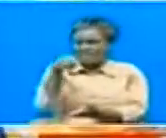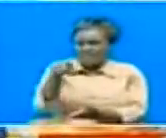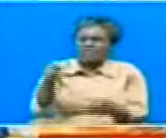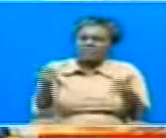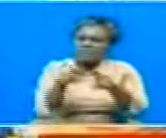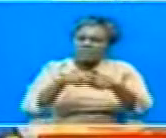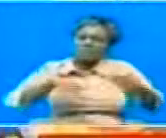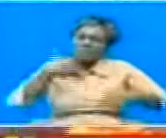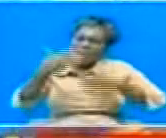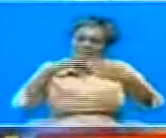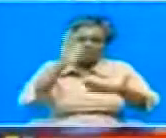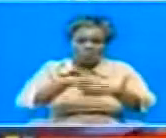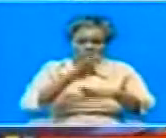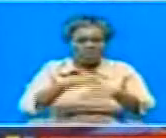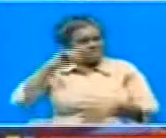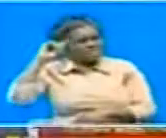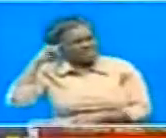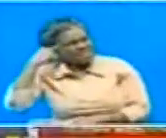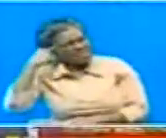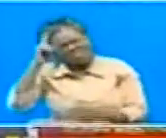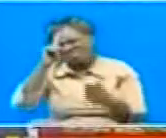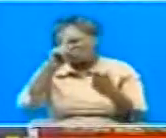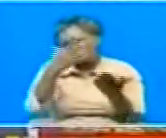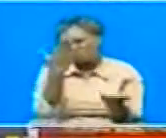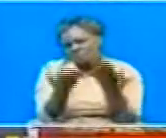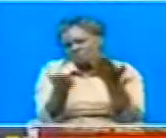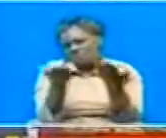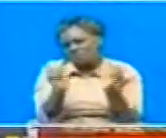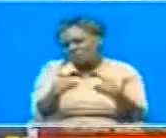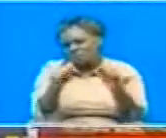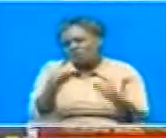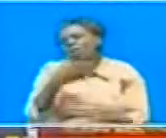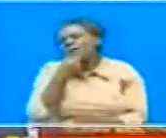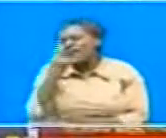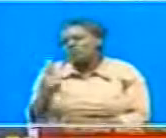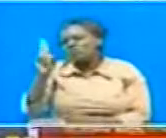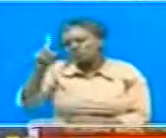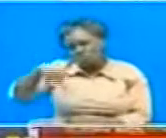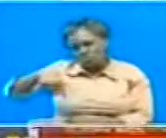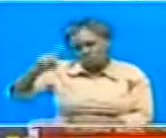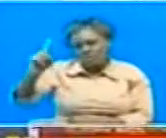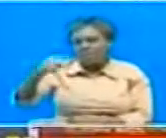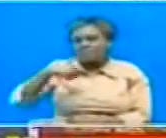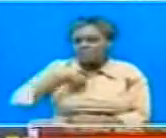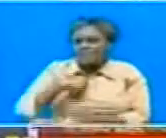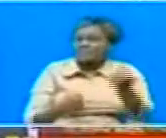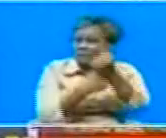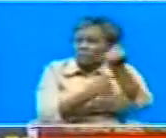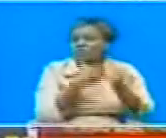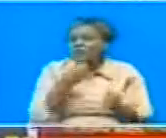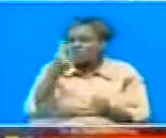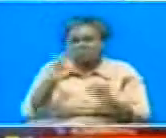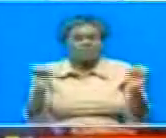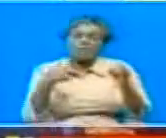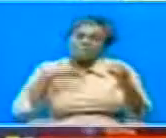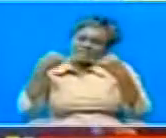wakicheza vizuri hapo awali. Mimi nafikiria kwamba Manchester atambwaga Stoke. Sema hivyo kwa sababu mimi ni shabiki wa Manchester, najaribu